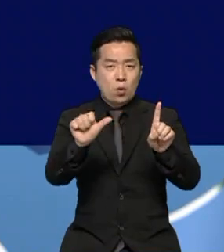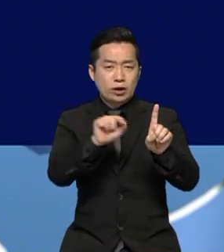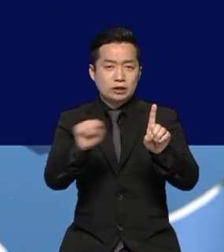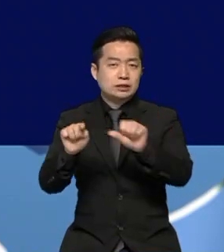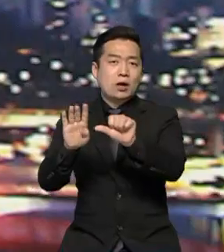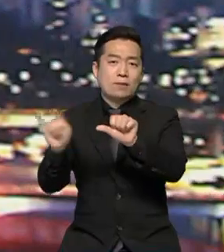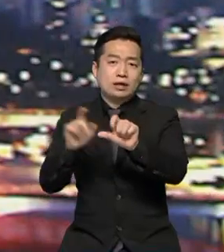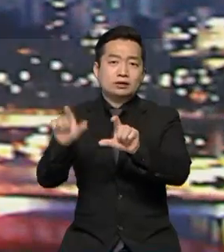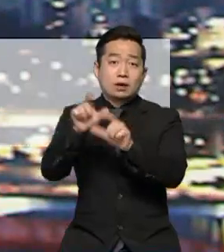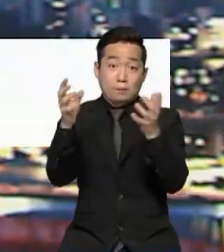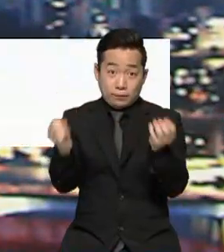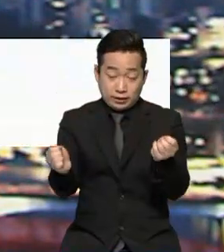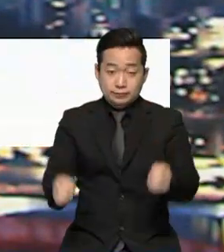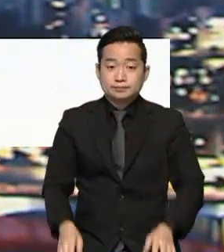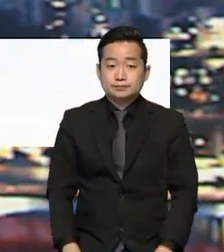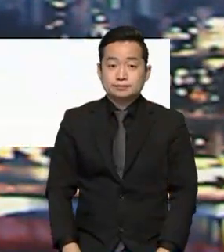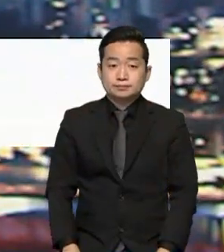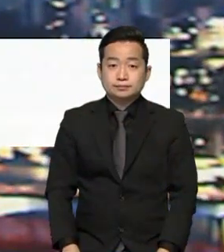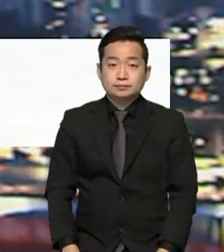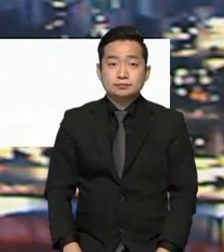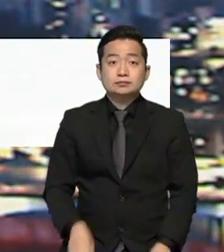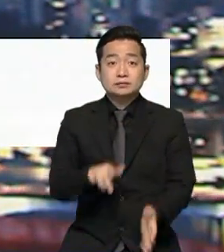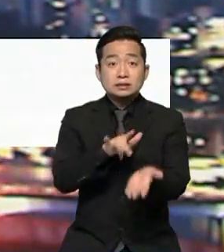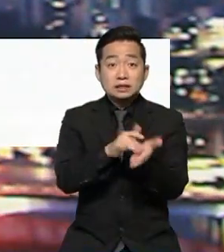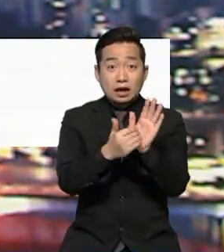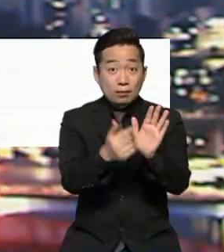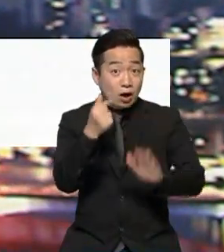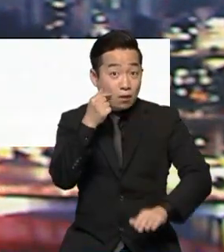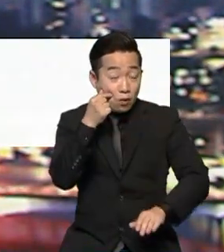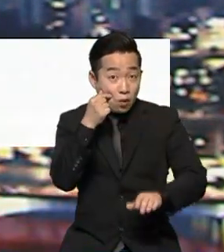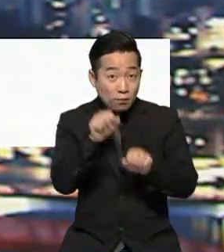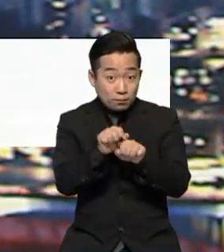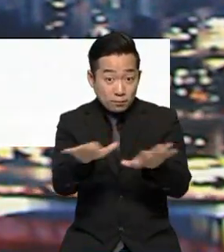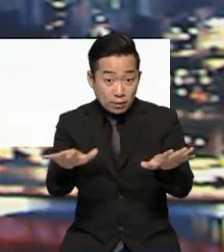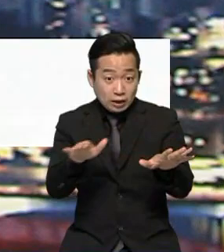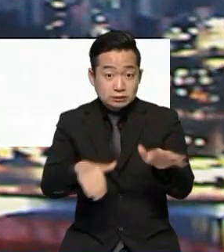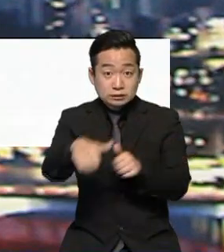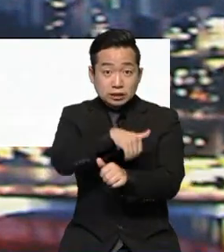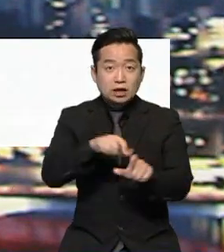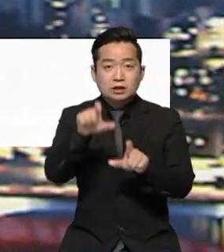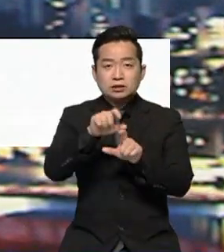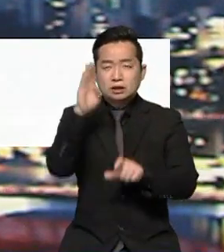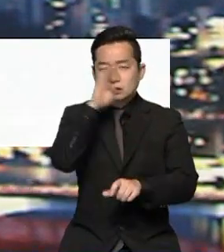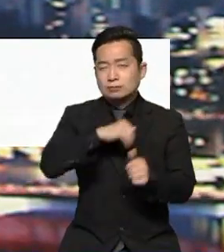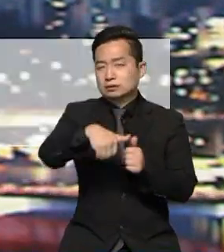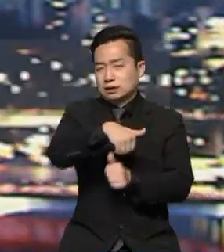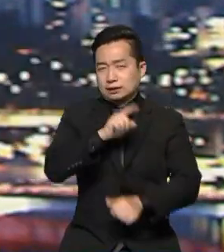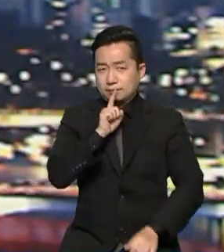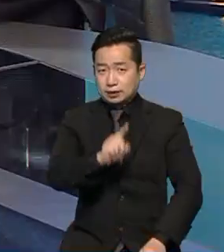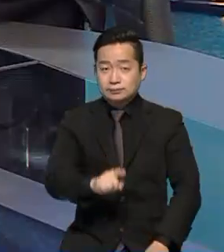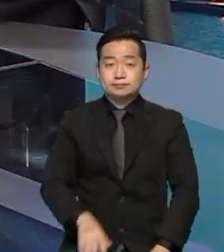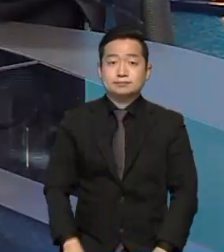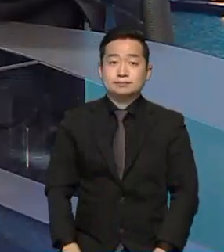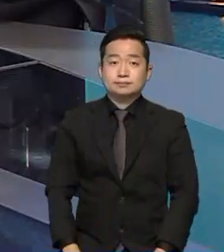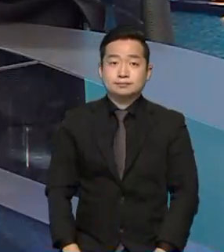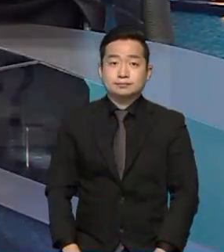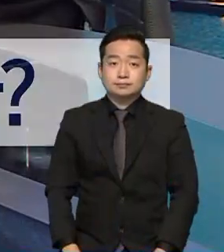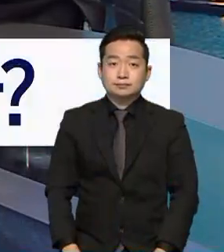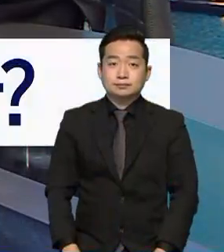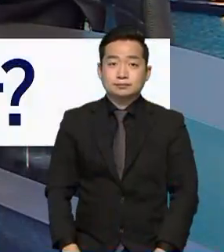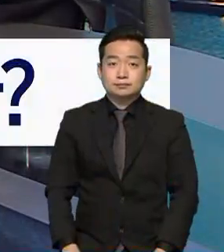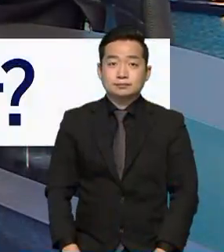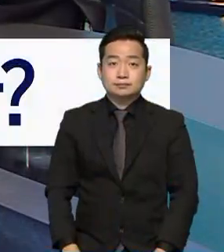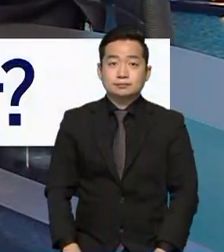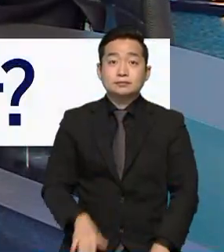많습니다 다재내선균이 소리 없는 팬데믹인데 우리나라는 사정이 훨씬 더 안 좋은 상태라는 겁니다 그러네요 결국